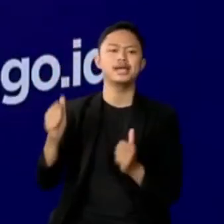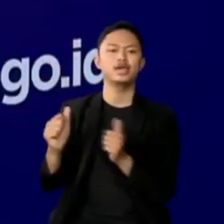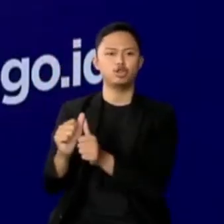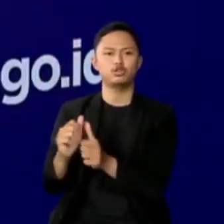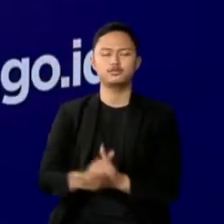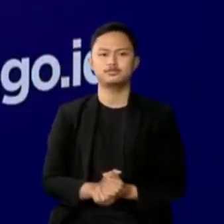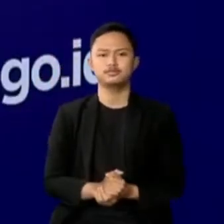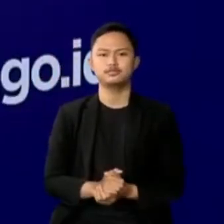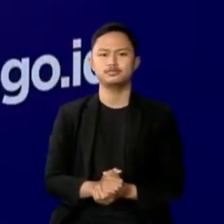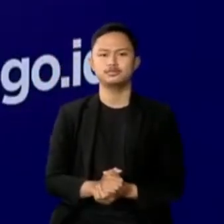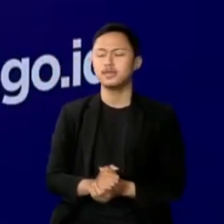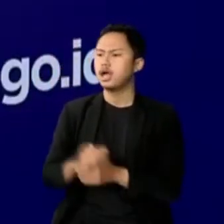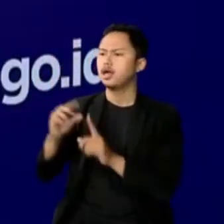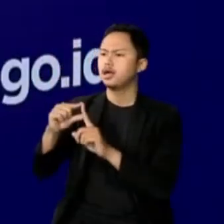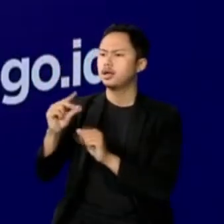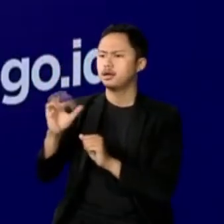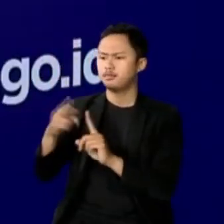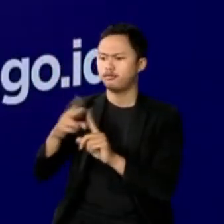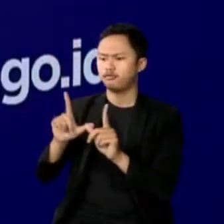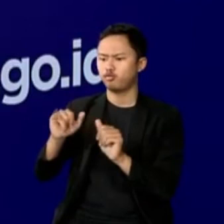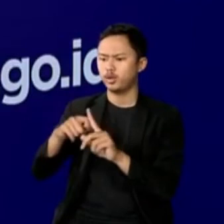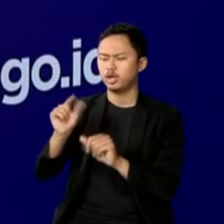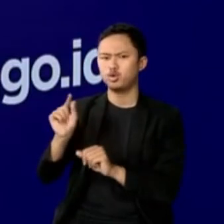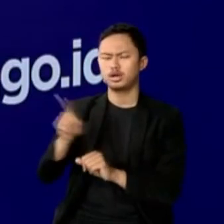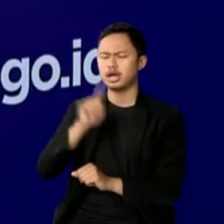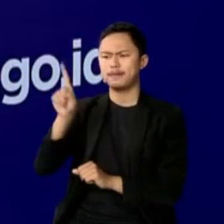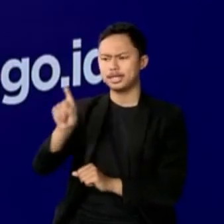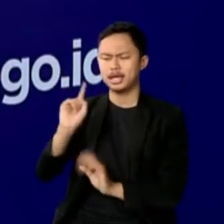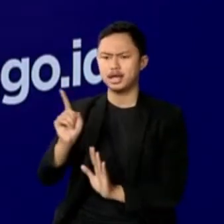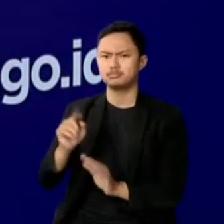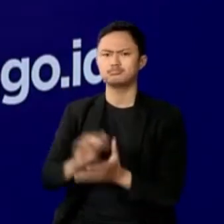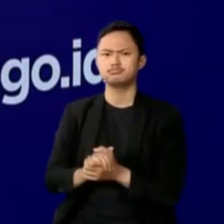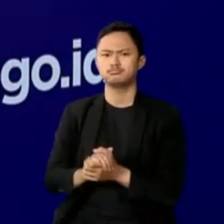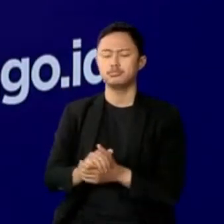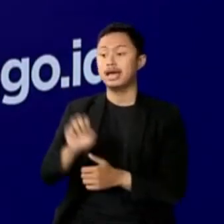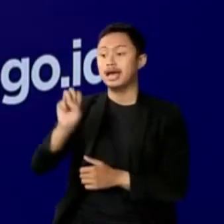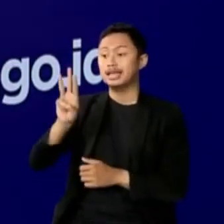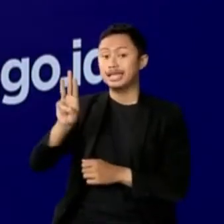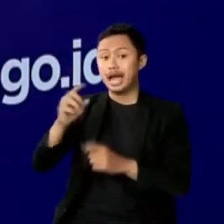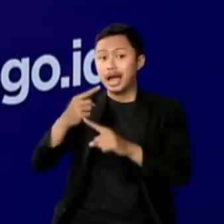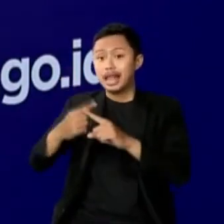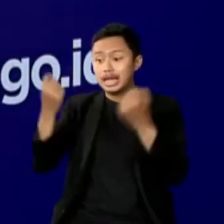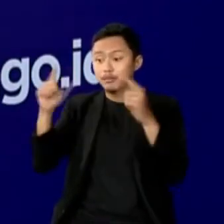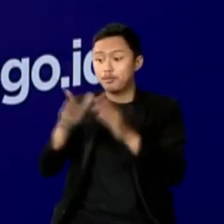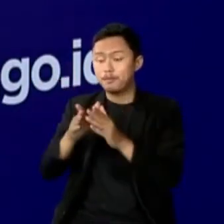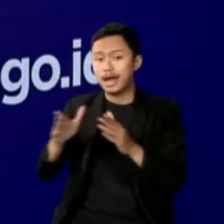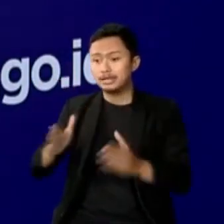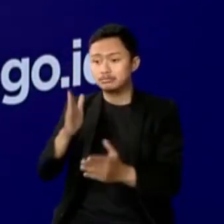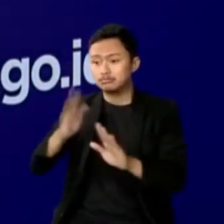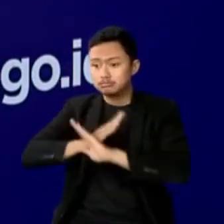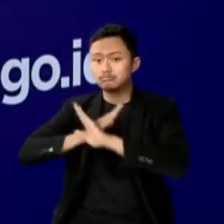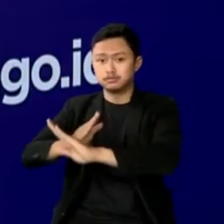Profesor Wiko ada pertanyaan dari Ari dari suara pembaruan kita tiga kali mencoba membendung lonjakan kasus akibat libur panjang ada Idul Fitri